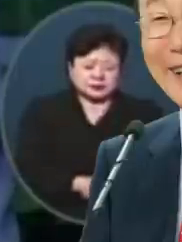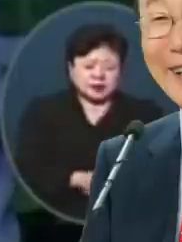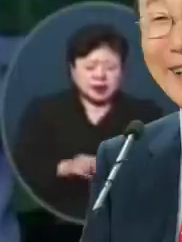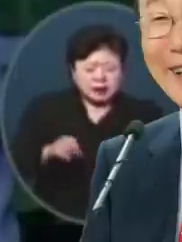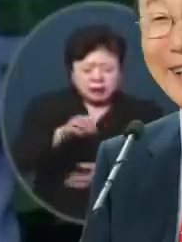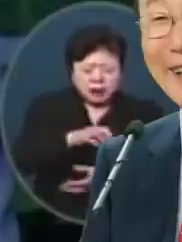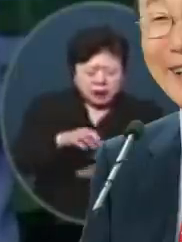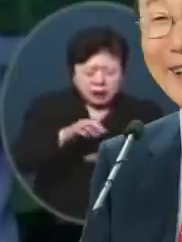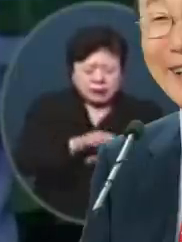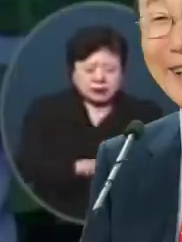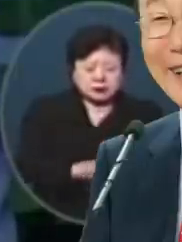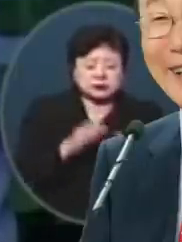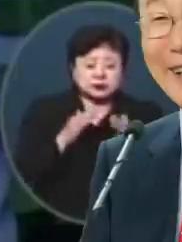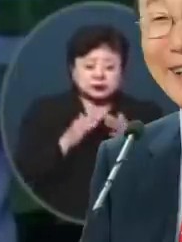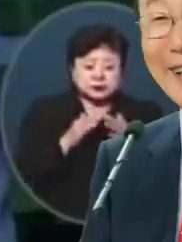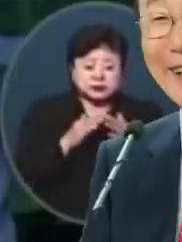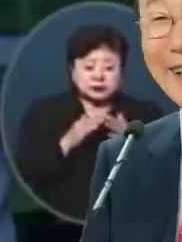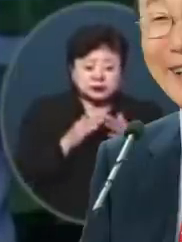야단법석하는 집안에